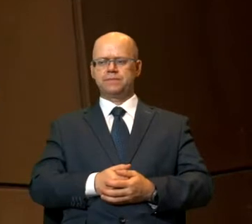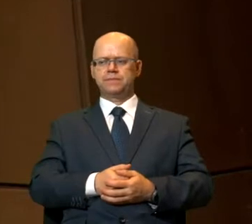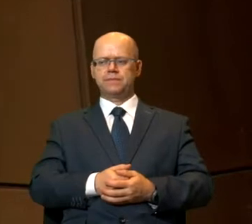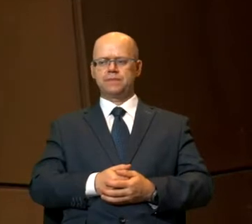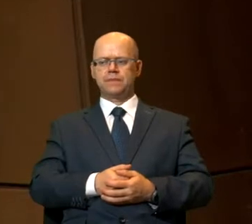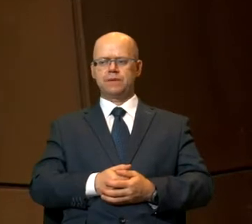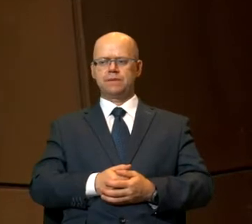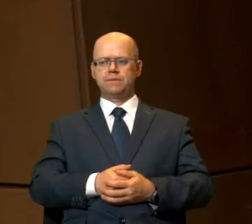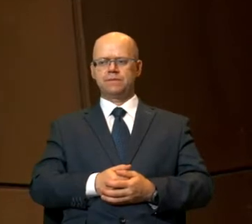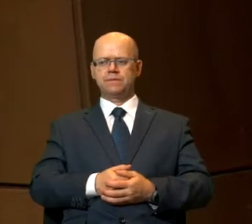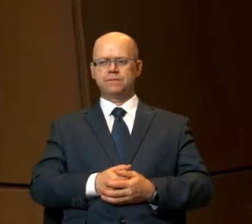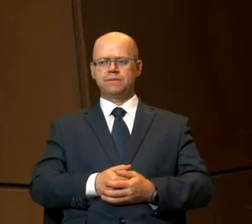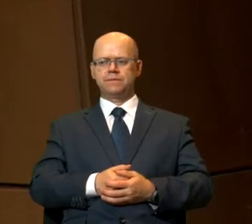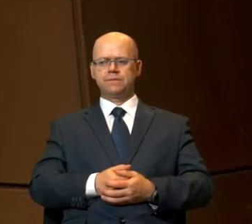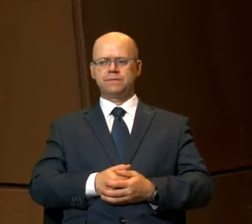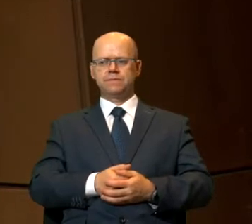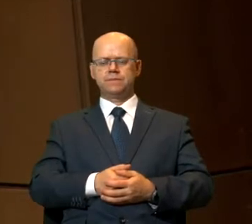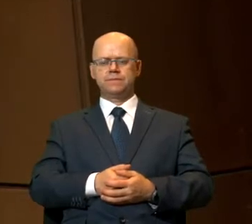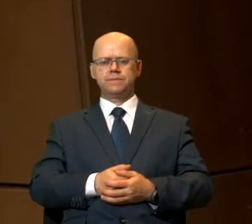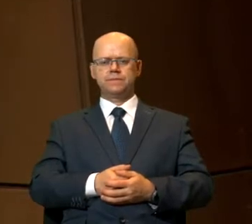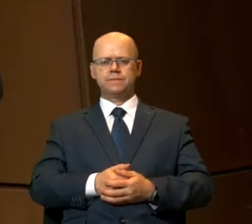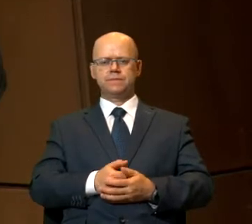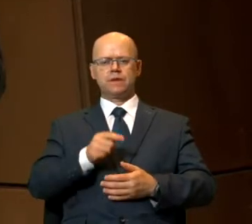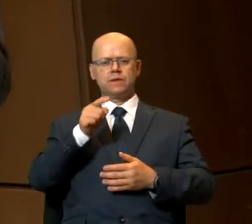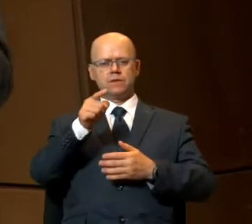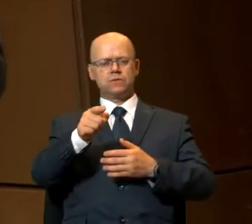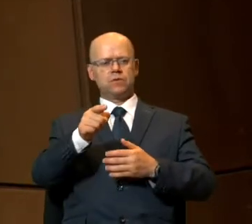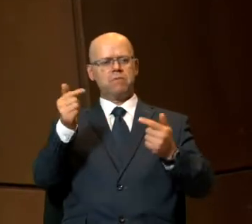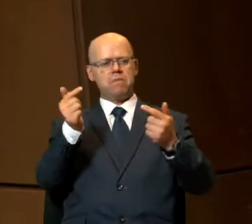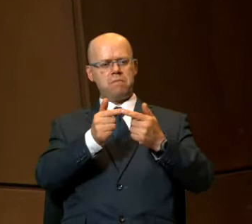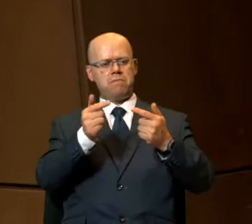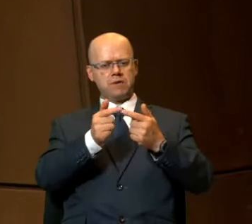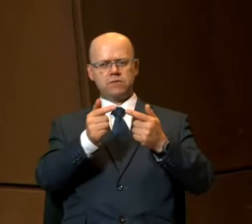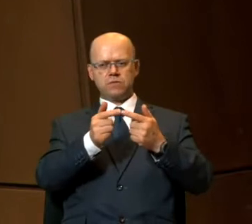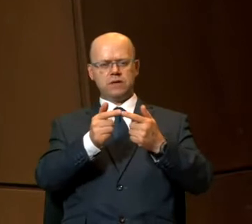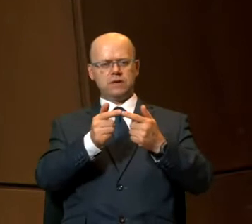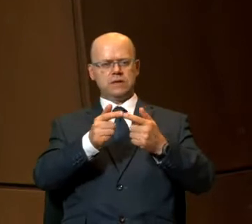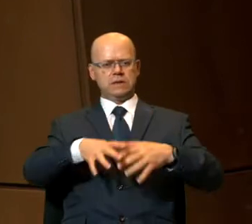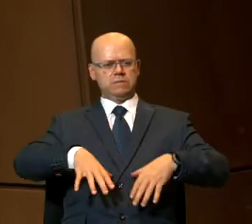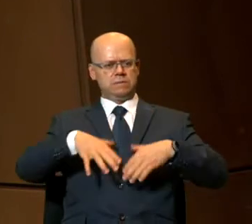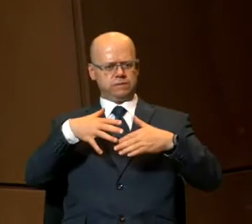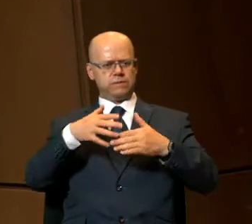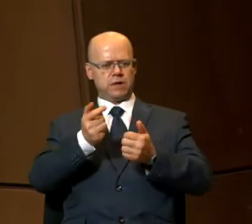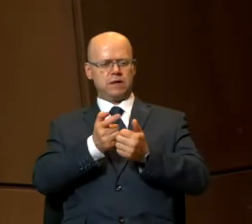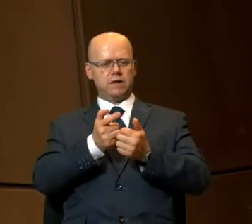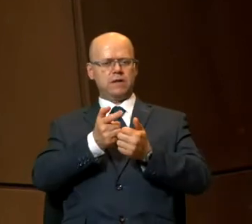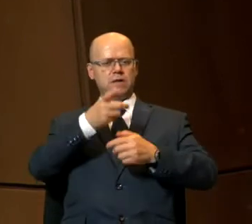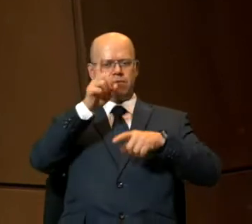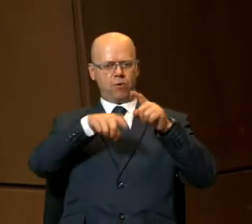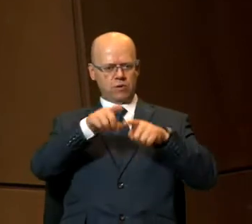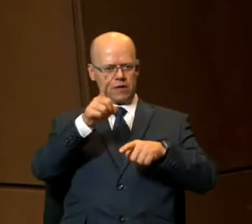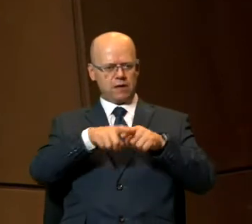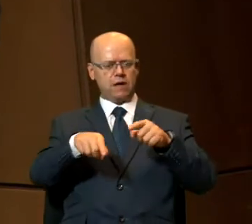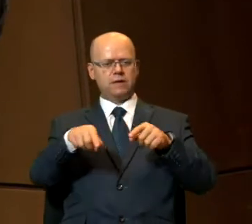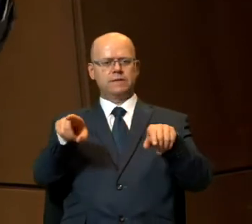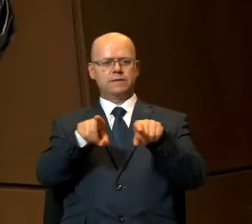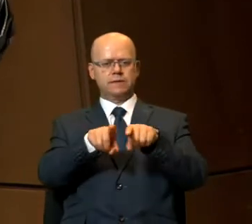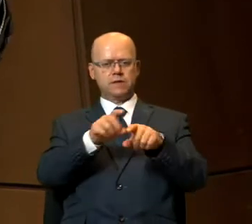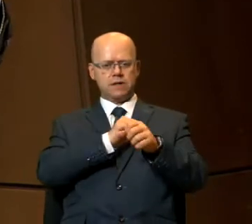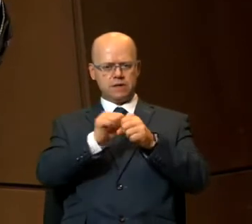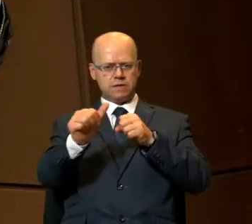I to jest zgodne z trybem agresji i polityka wtedy staje się sferą